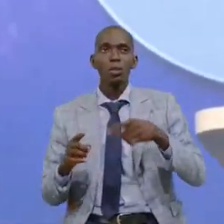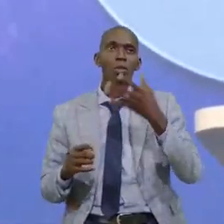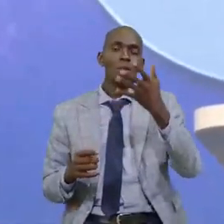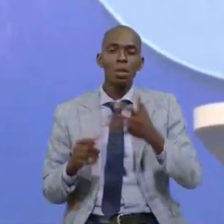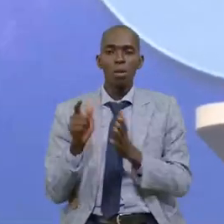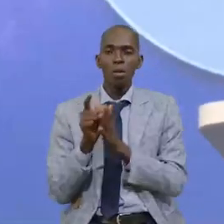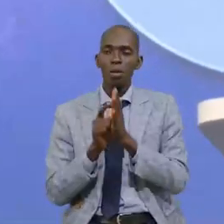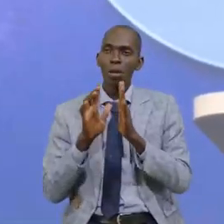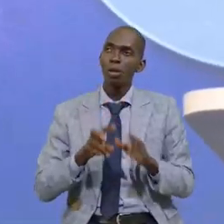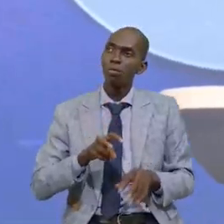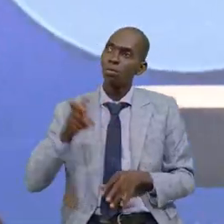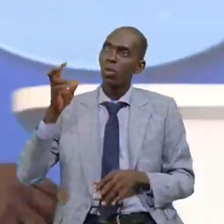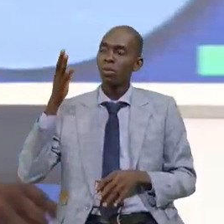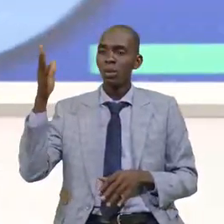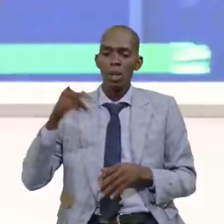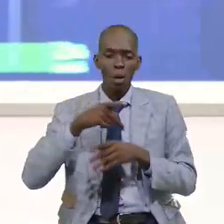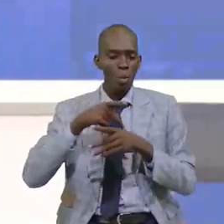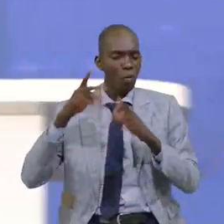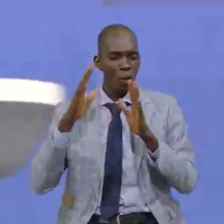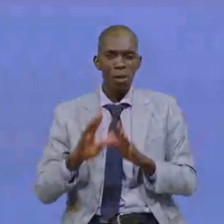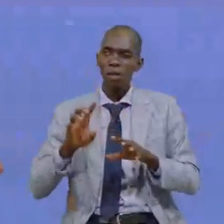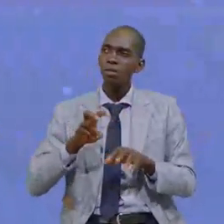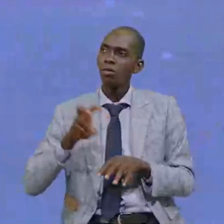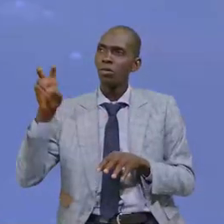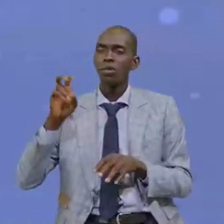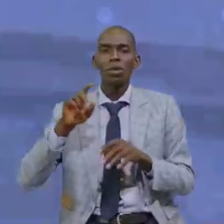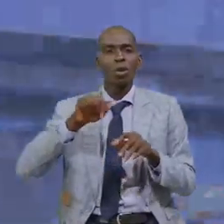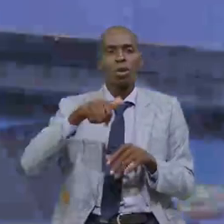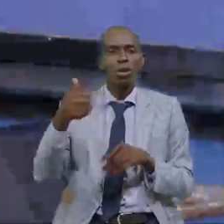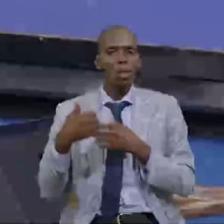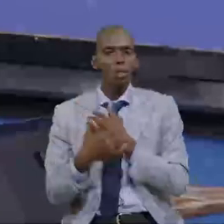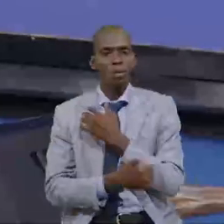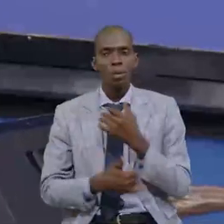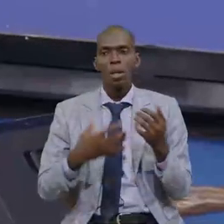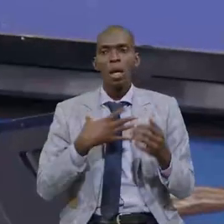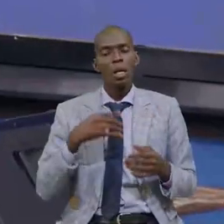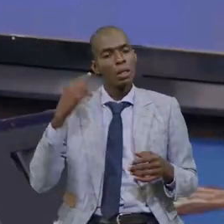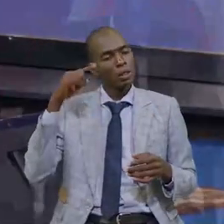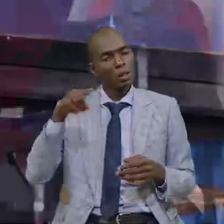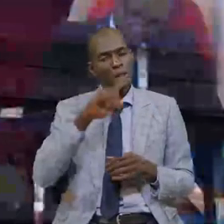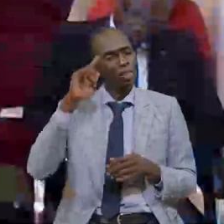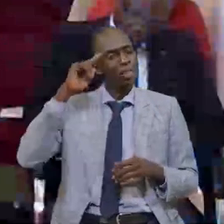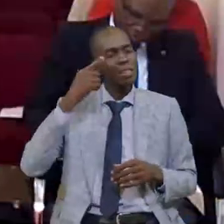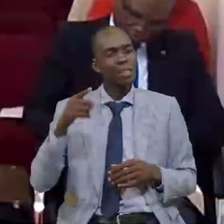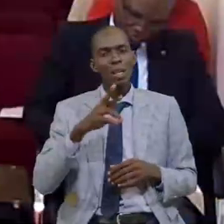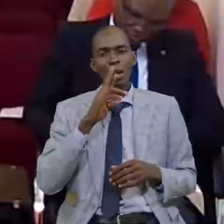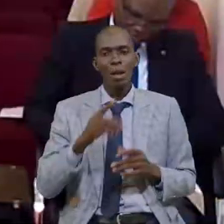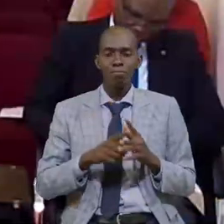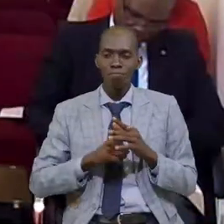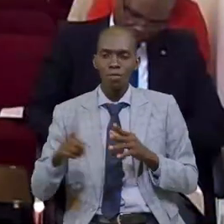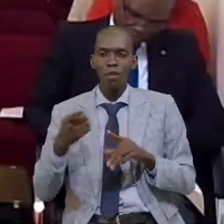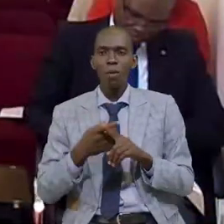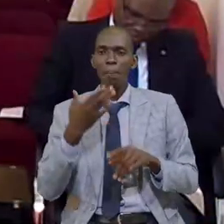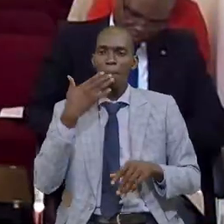là-bas, les avocats vont là-bas, les professionnels vont là-bas. Ils pensent qu'ils échappent aux mauvaises